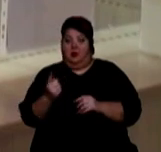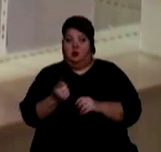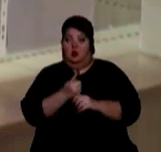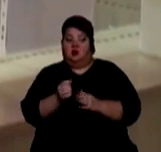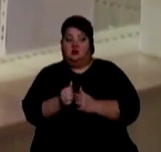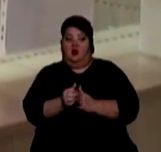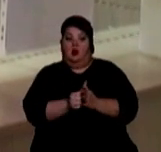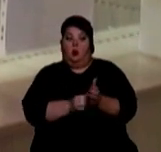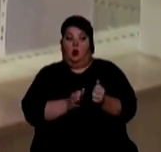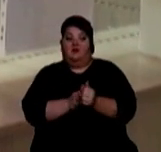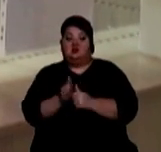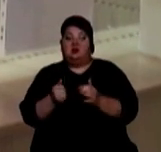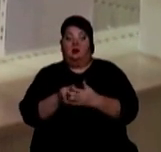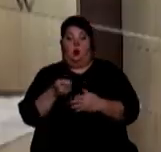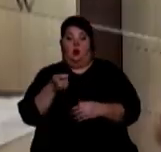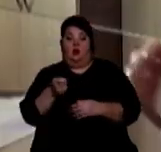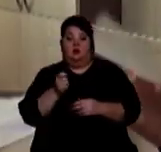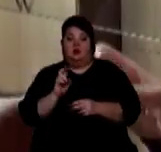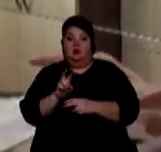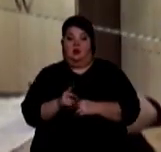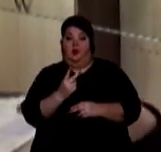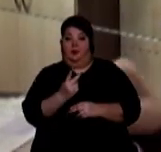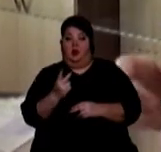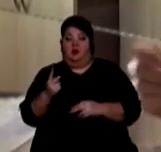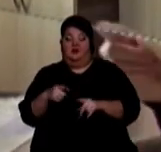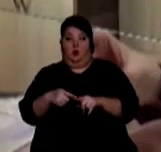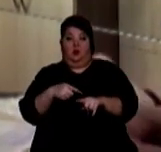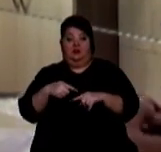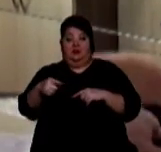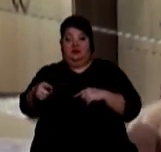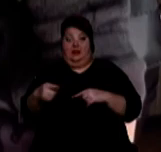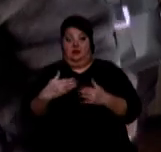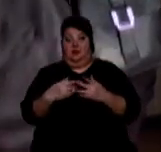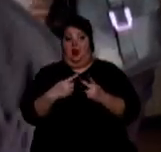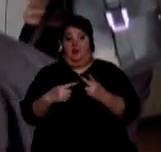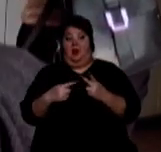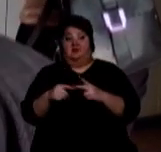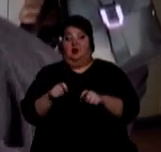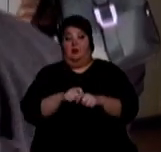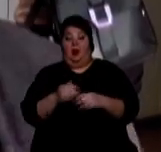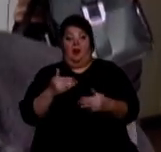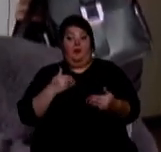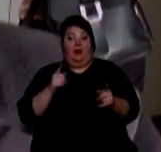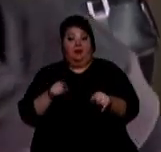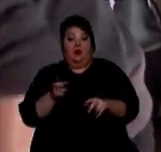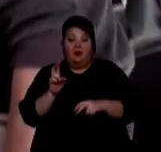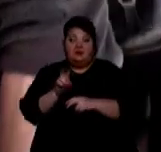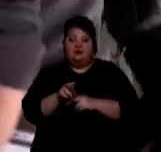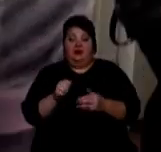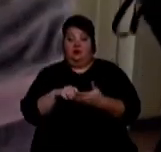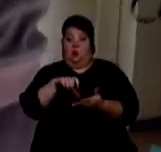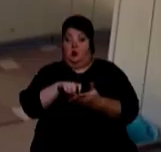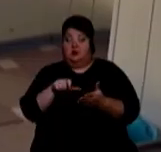рукавичках. До реєстратури заходять по двоє, і дистанція між ними близько 1,5 метри. Перед тим, як зайти до донорської